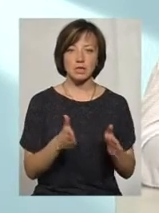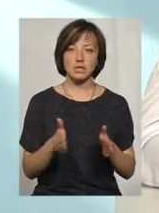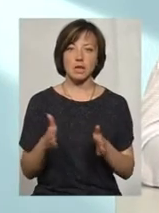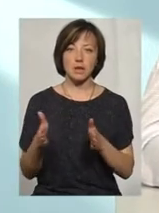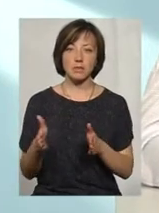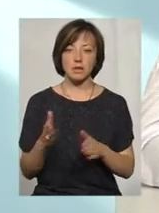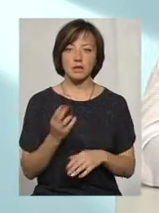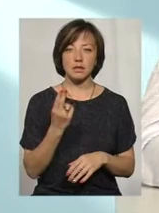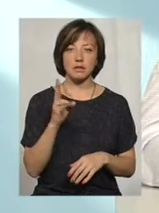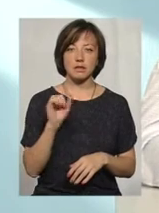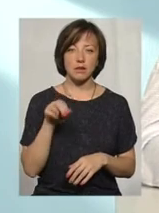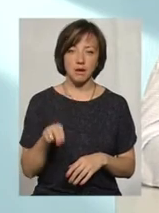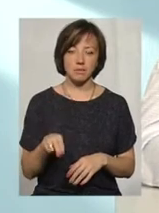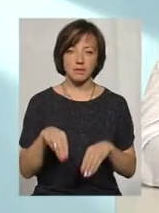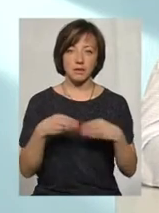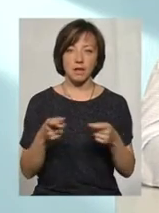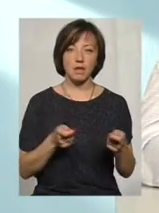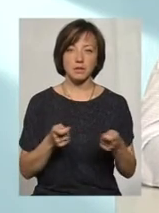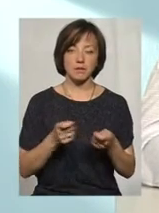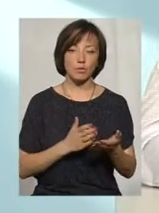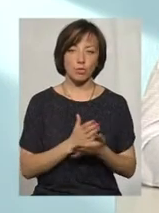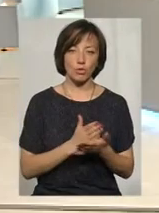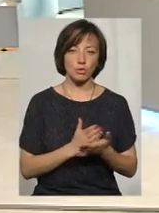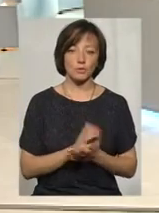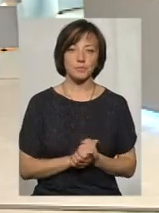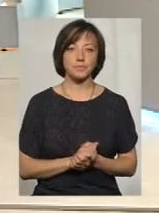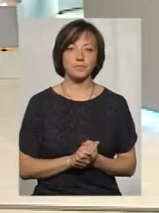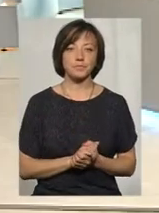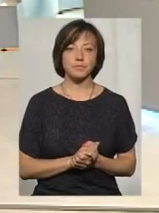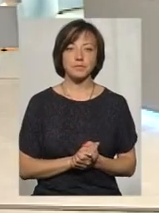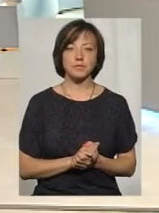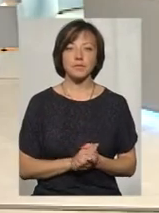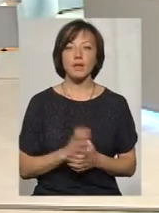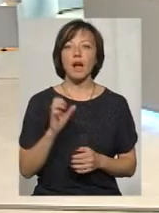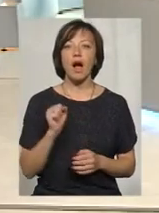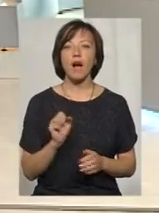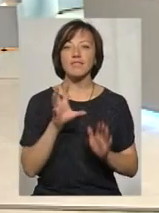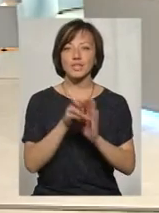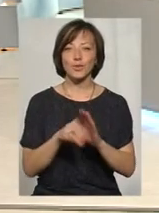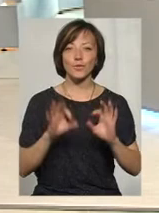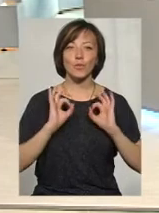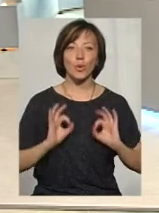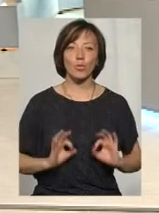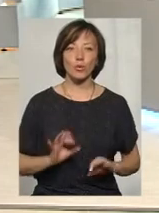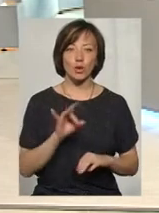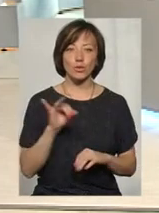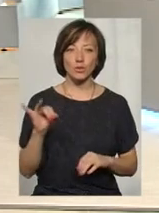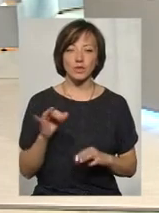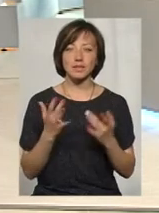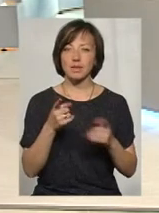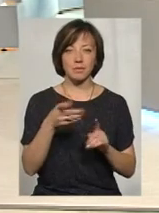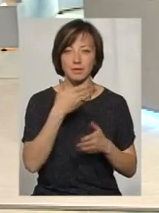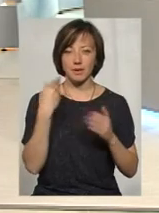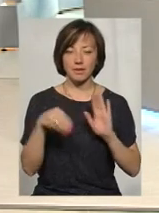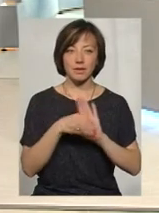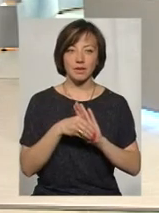так, ЦНАПу, центру надання адміністративних послуг. Олексій, а в середовищі прокуратури скільки? В середовищі прокуратури там